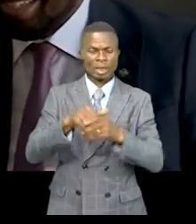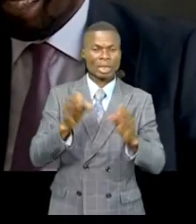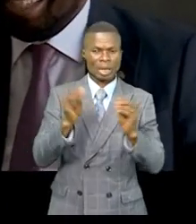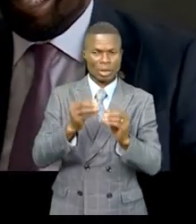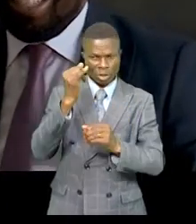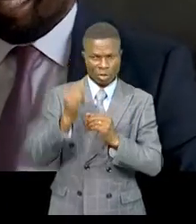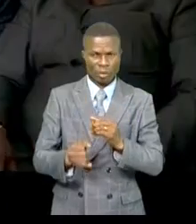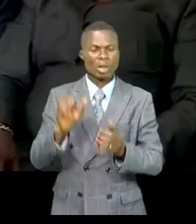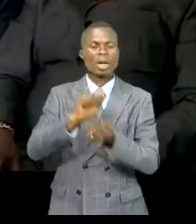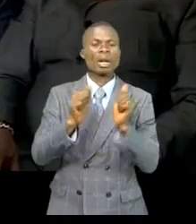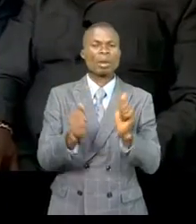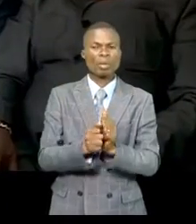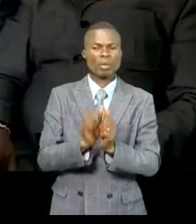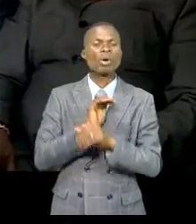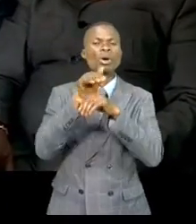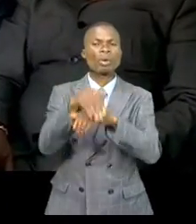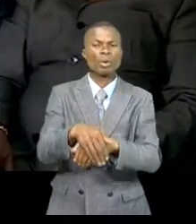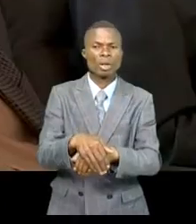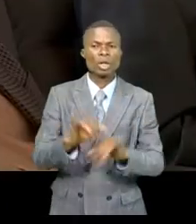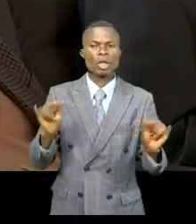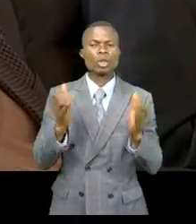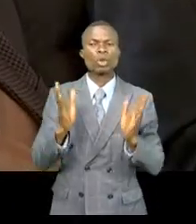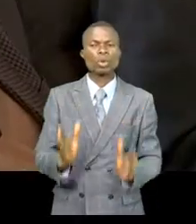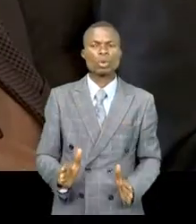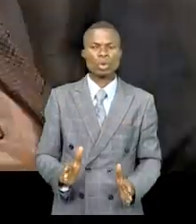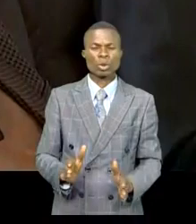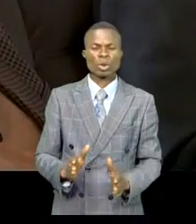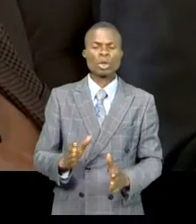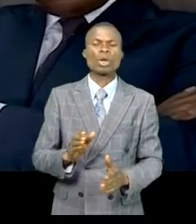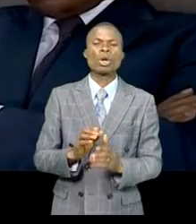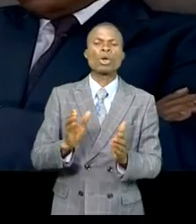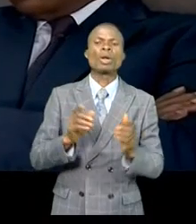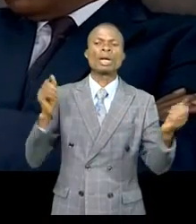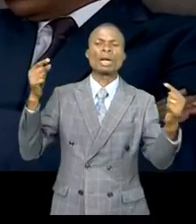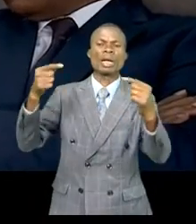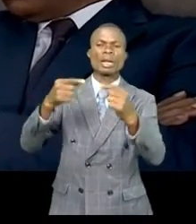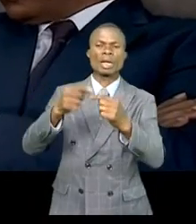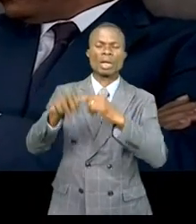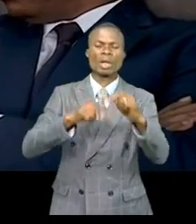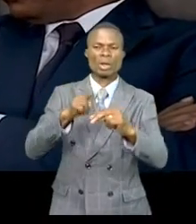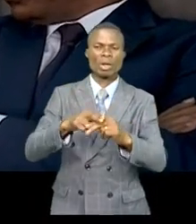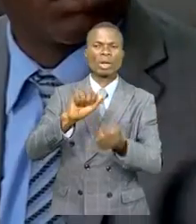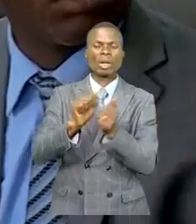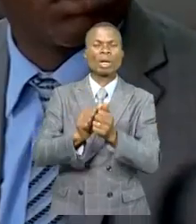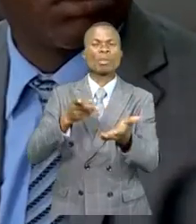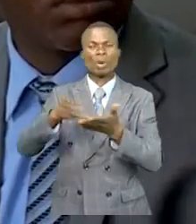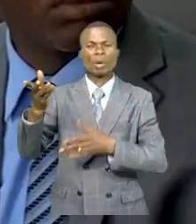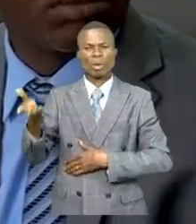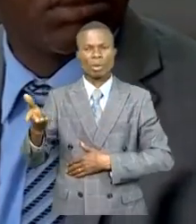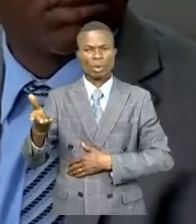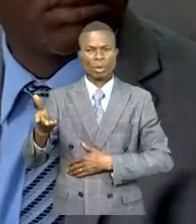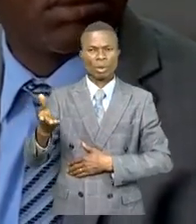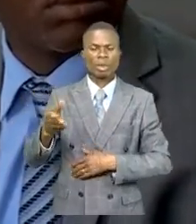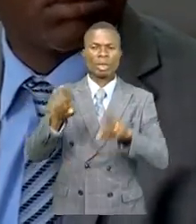le problème lié à la participation de joueurs dans les championnats nationaux et le frais irrelatif, à savoir le